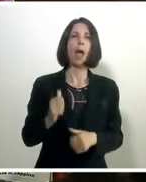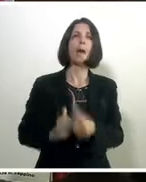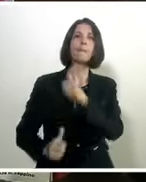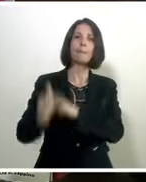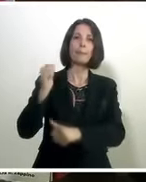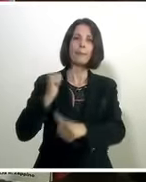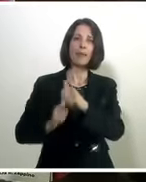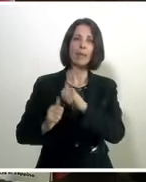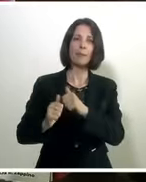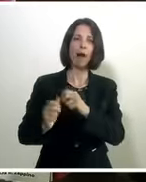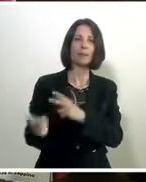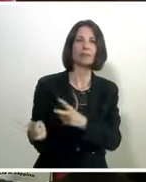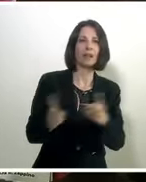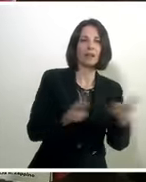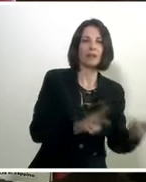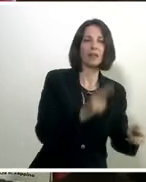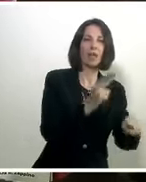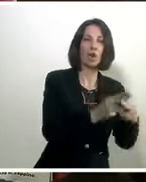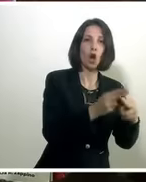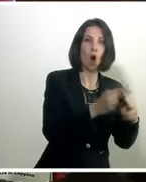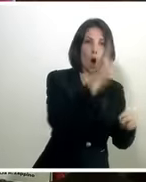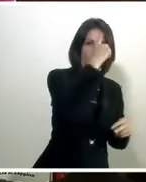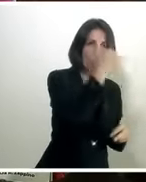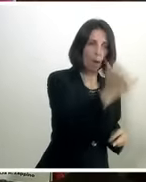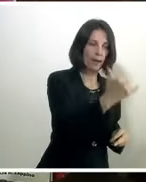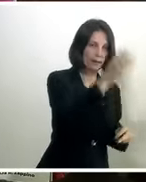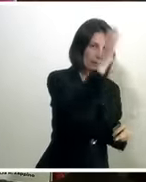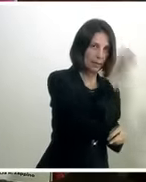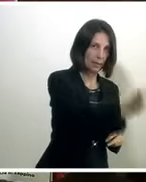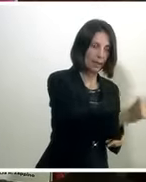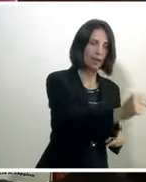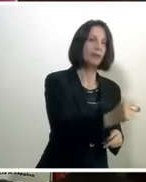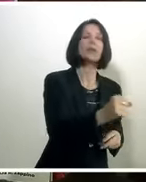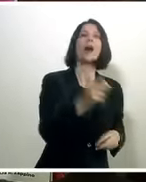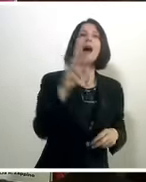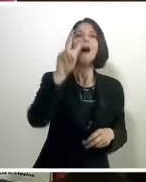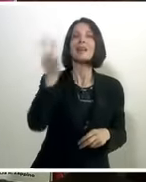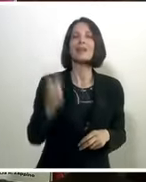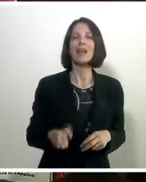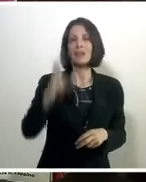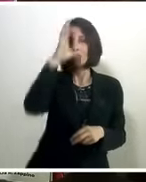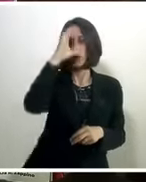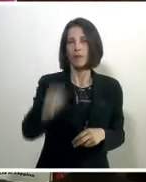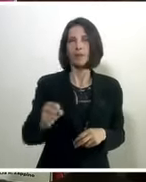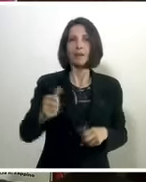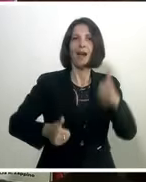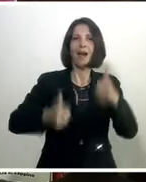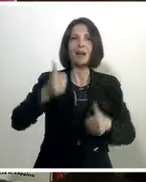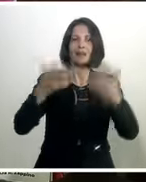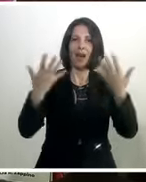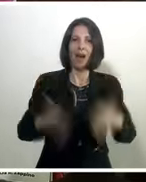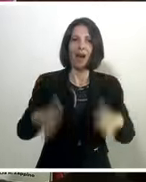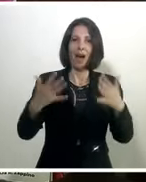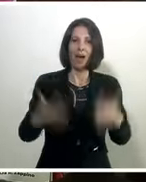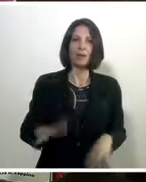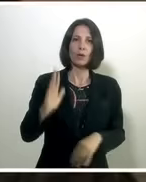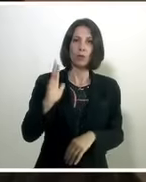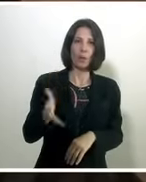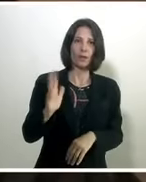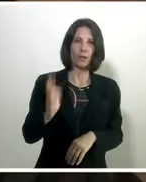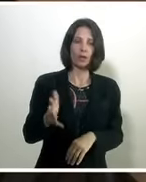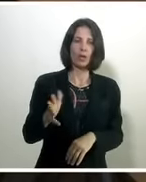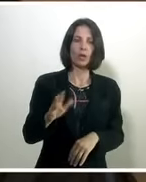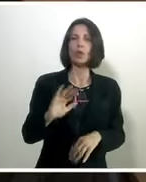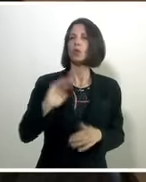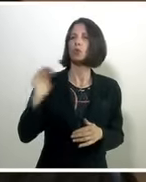sostenne a Sassari 15 esami su 22 tutti con la media di 30 trentesimi e ben cinque Lodi